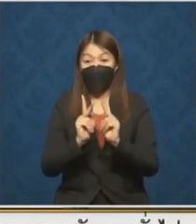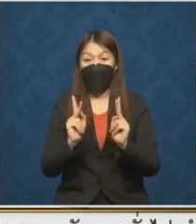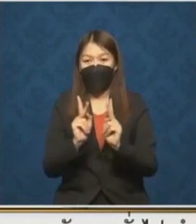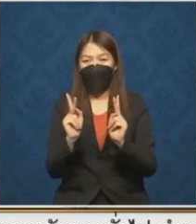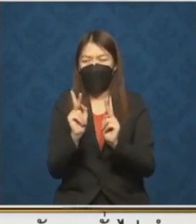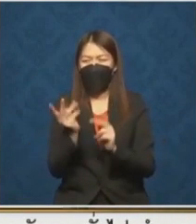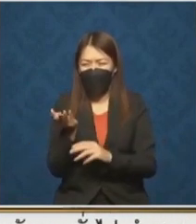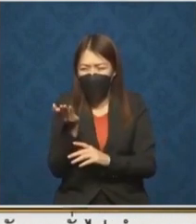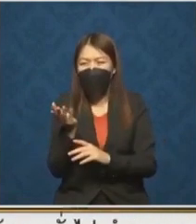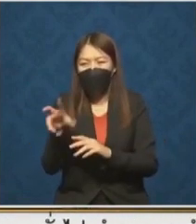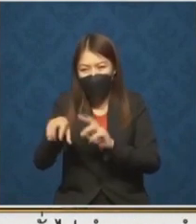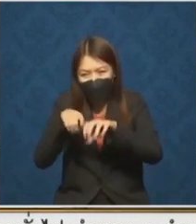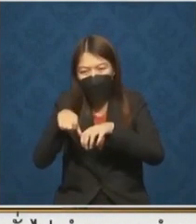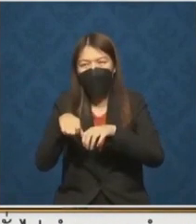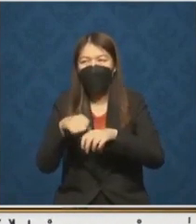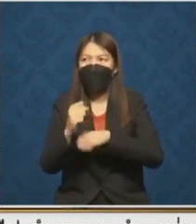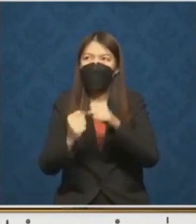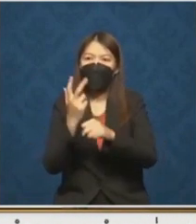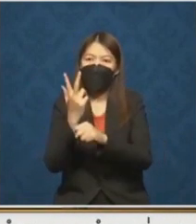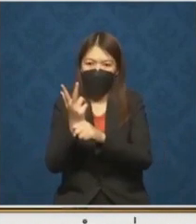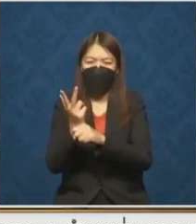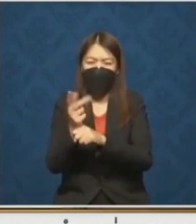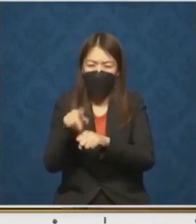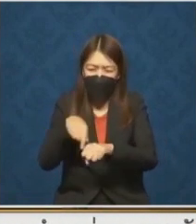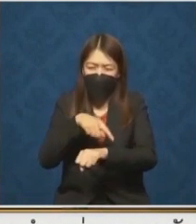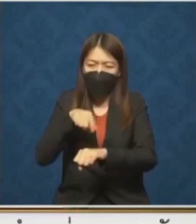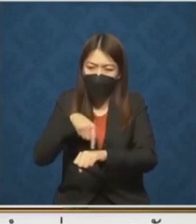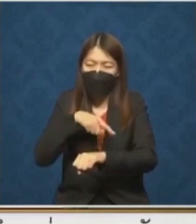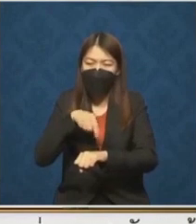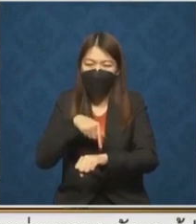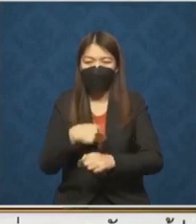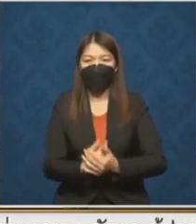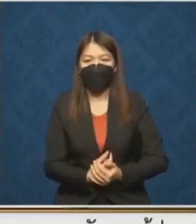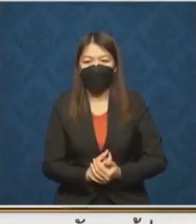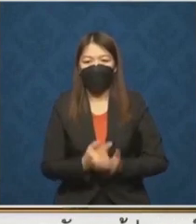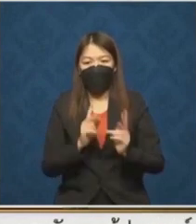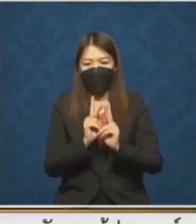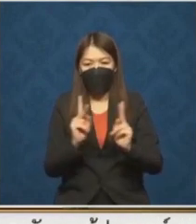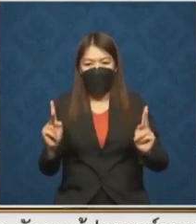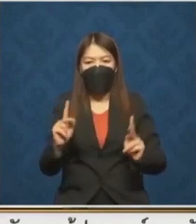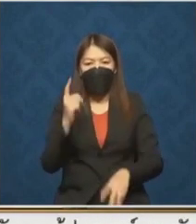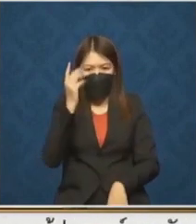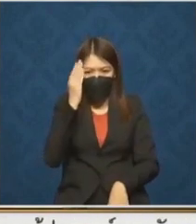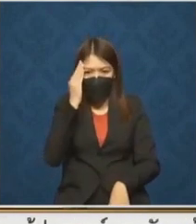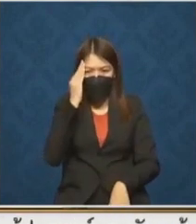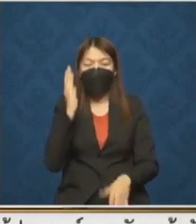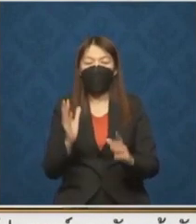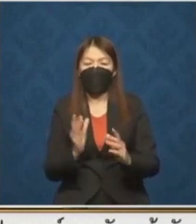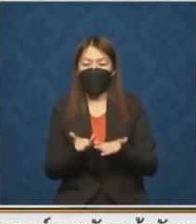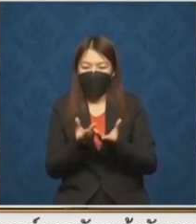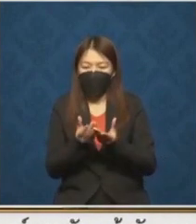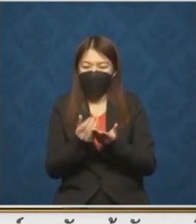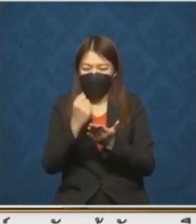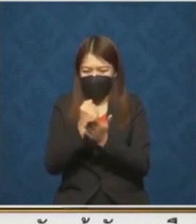ใช้เวลาเกือบ 3 ปีกรมมาธิการได้ทราบว่ามีชนตรของที่ดิน 19.